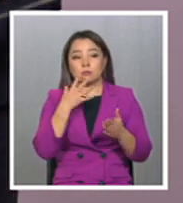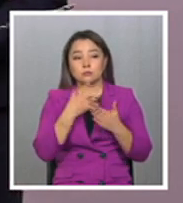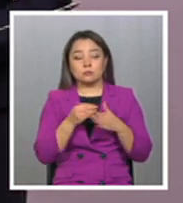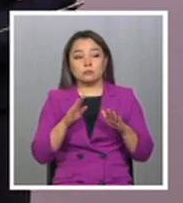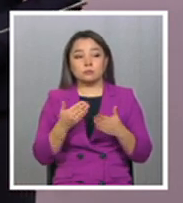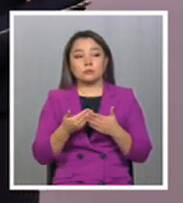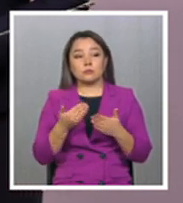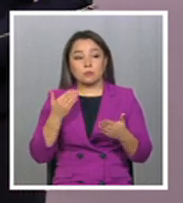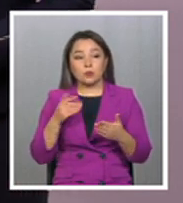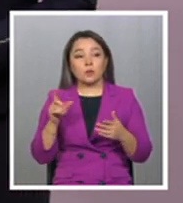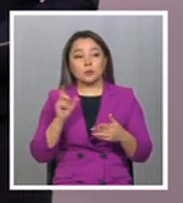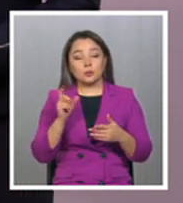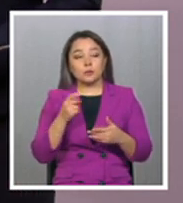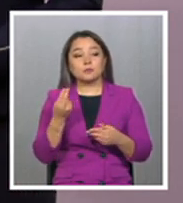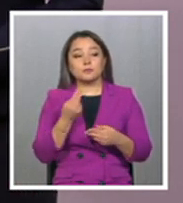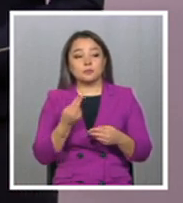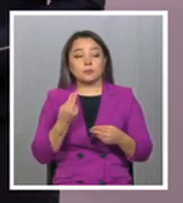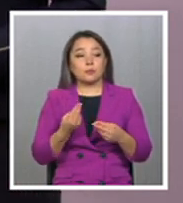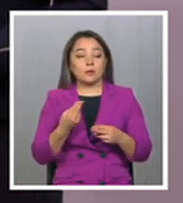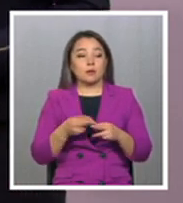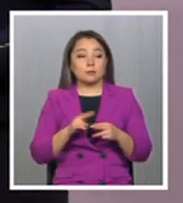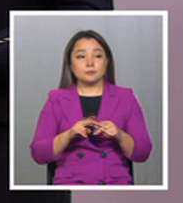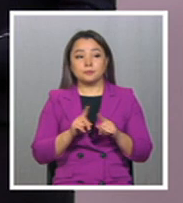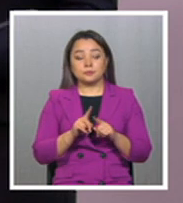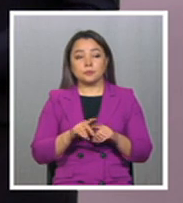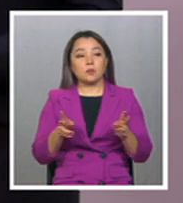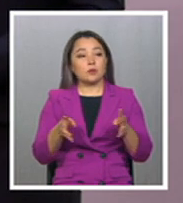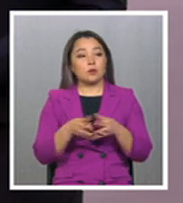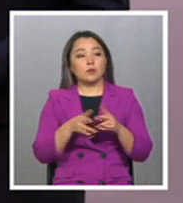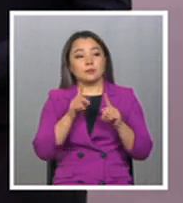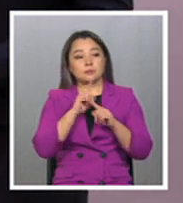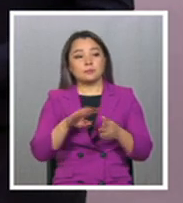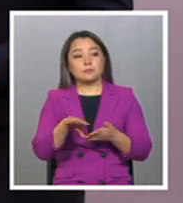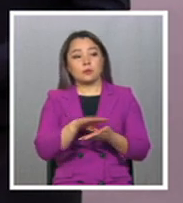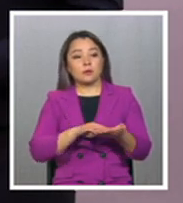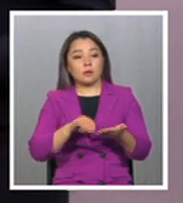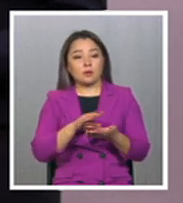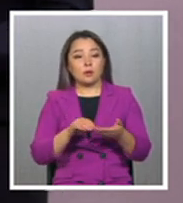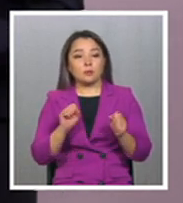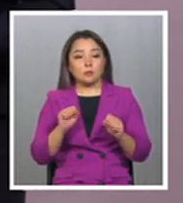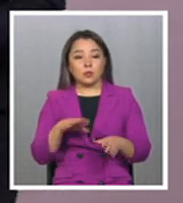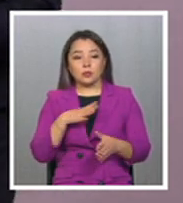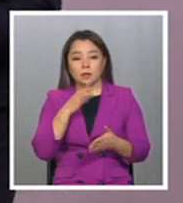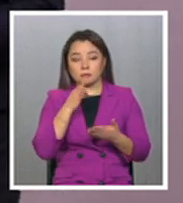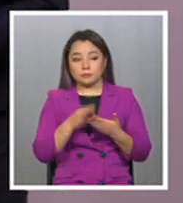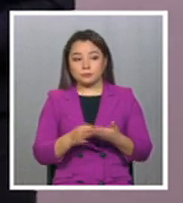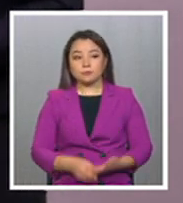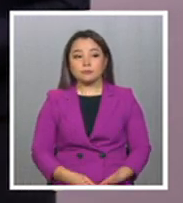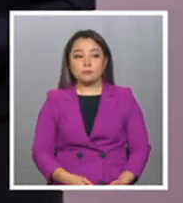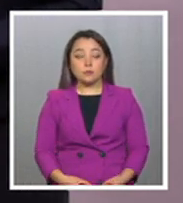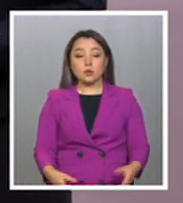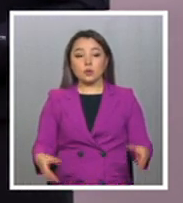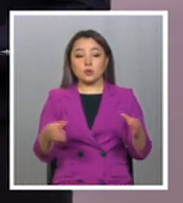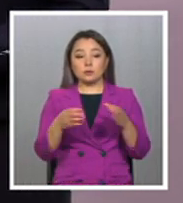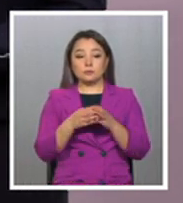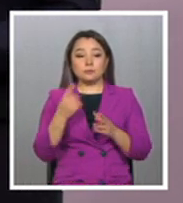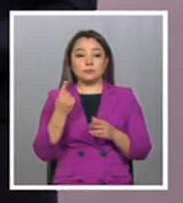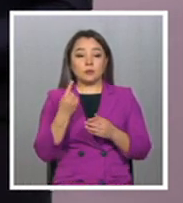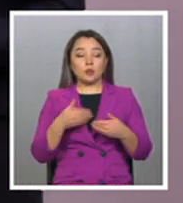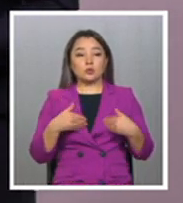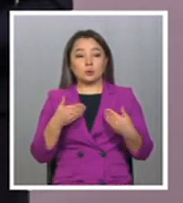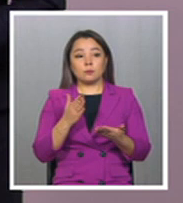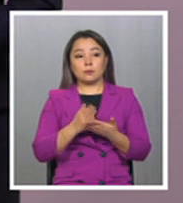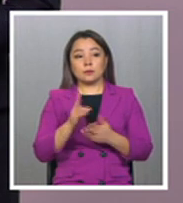алдындағы көк түспен жұптастырмаймыз, себебі қайталанып кетеді. Жұптастырудың бірінші